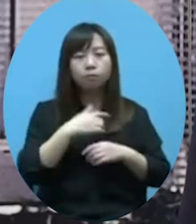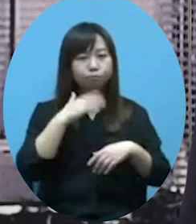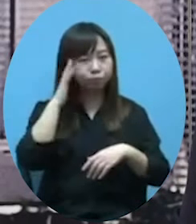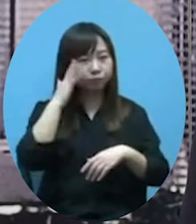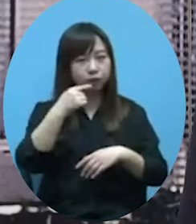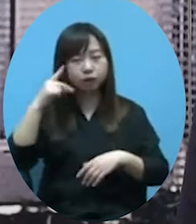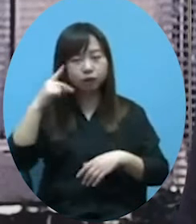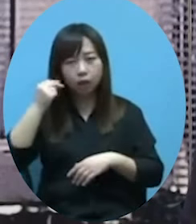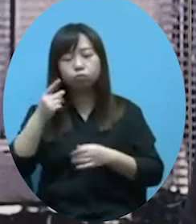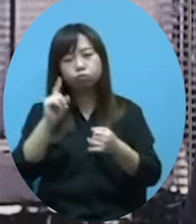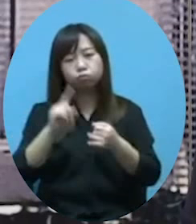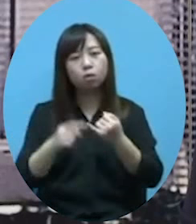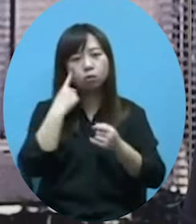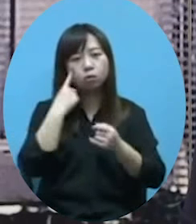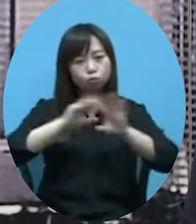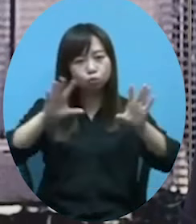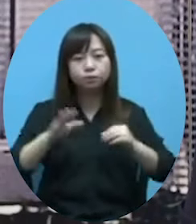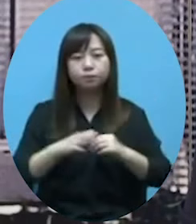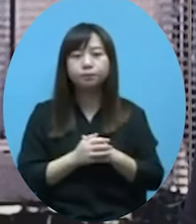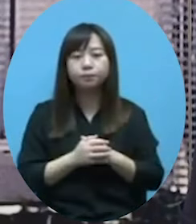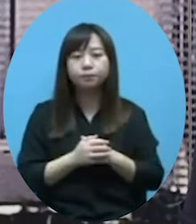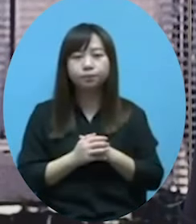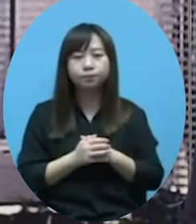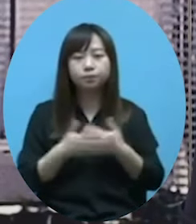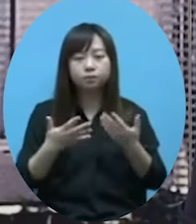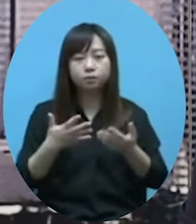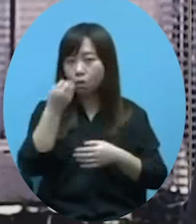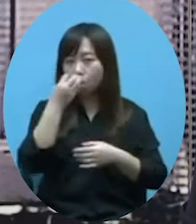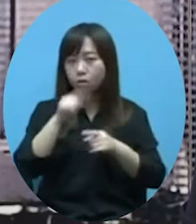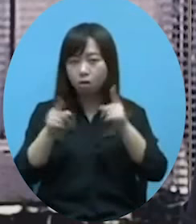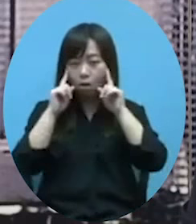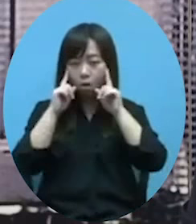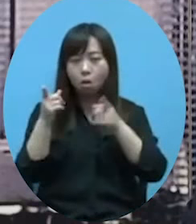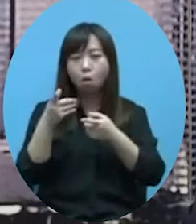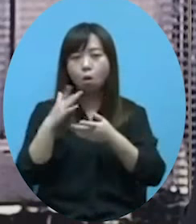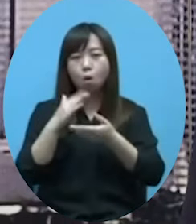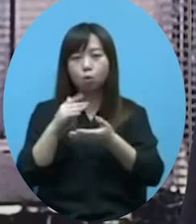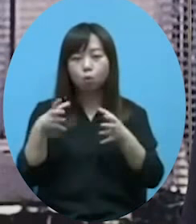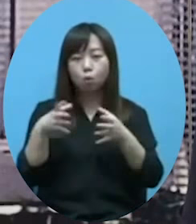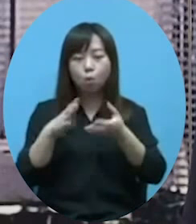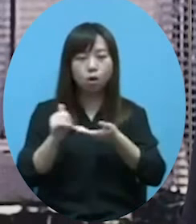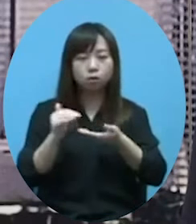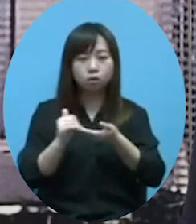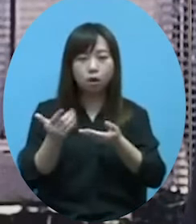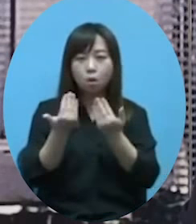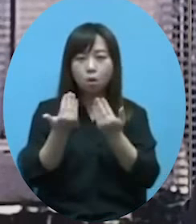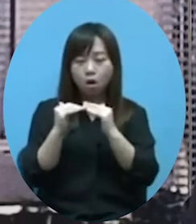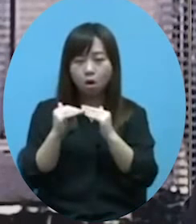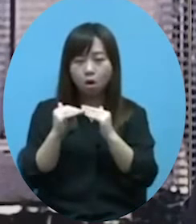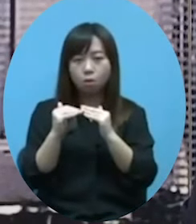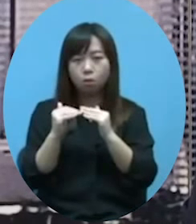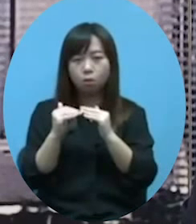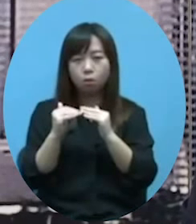才有結果還有我們現在跟香港大學公共衛生學院的